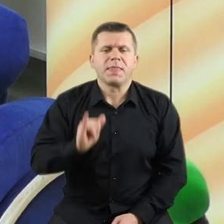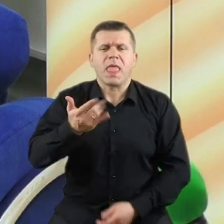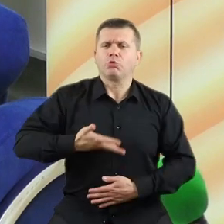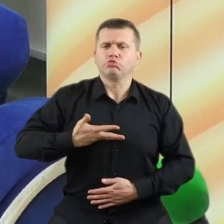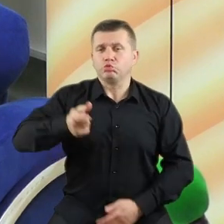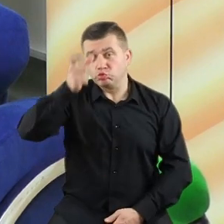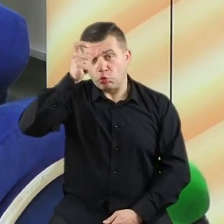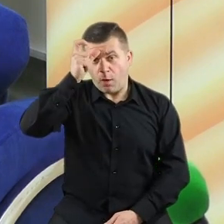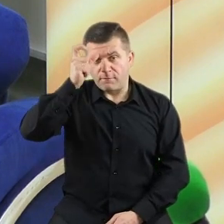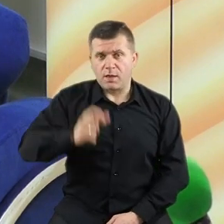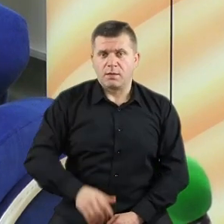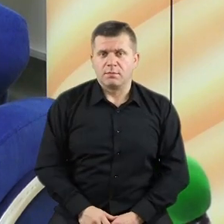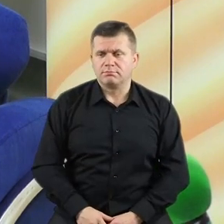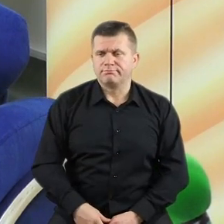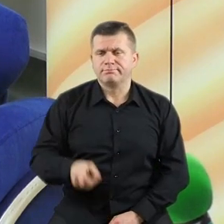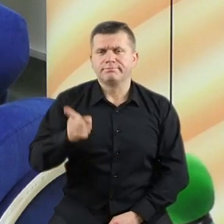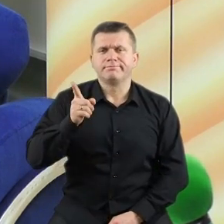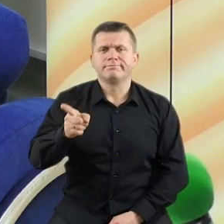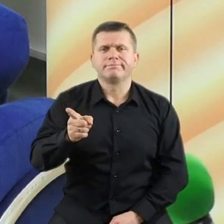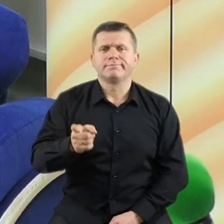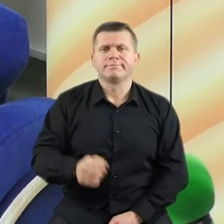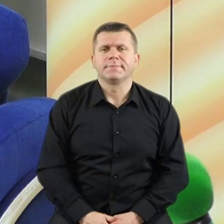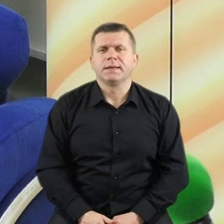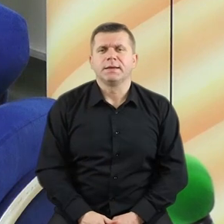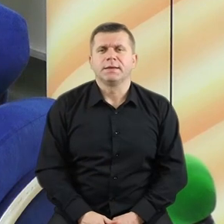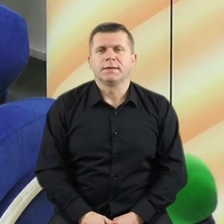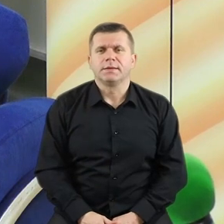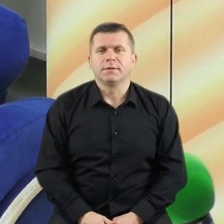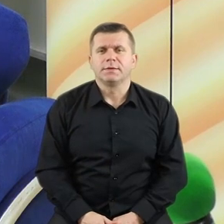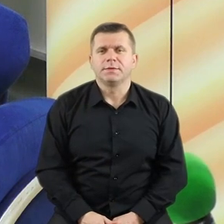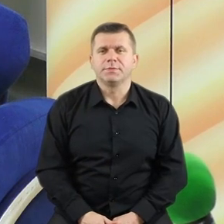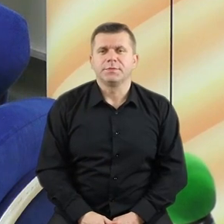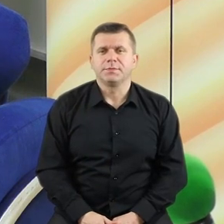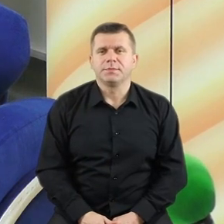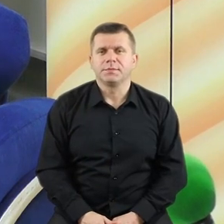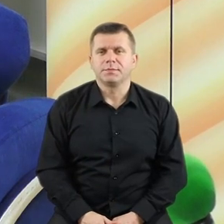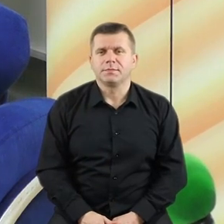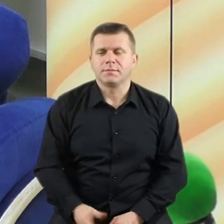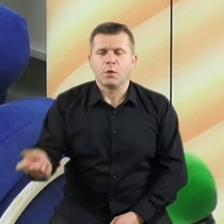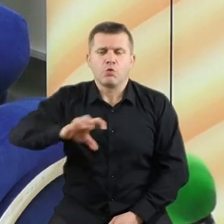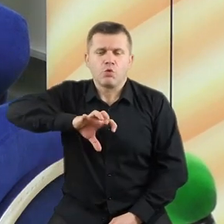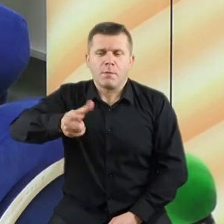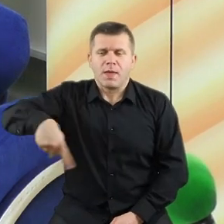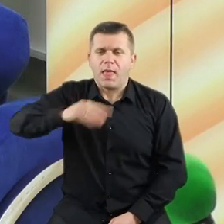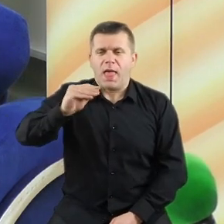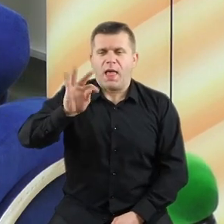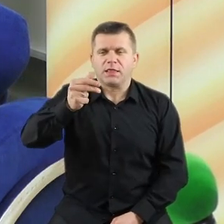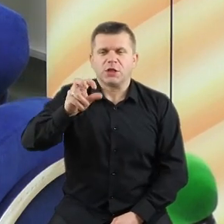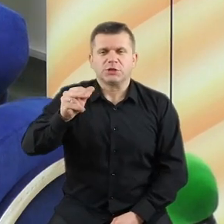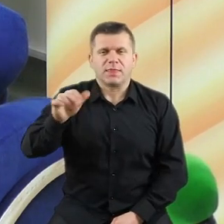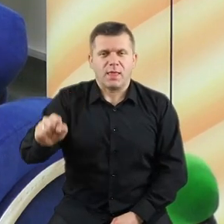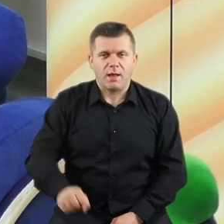jak się czuł człowiek, który... Z jednej strony jest z grupy etnicznej,